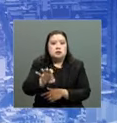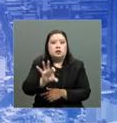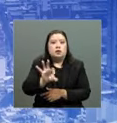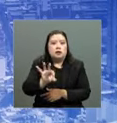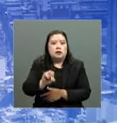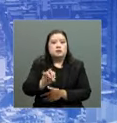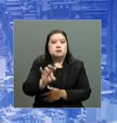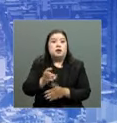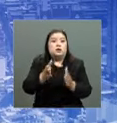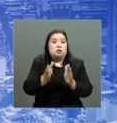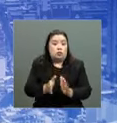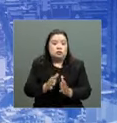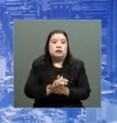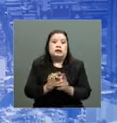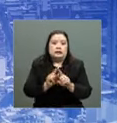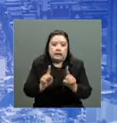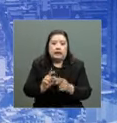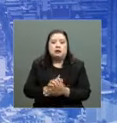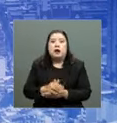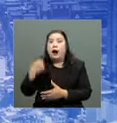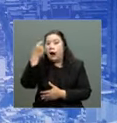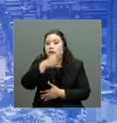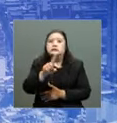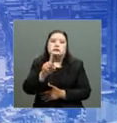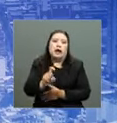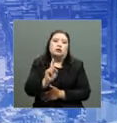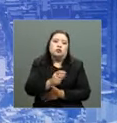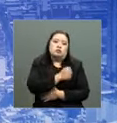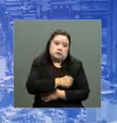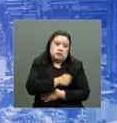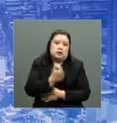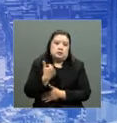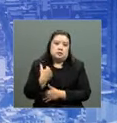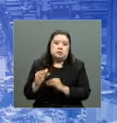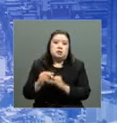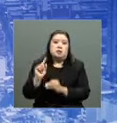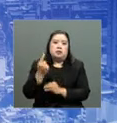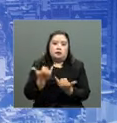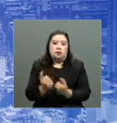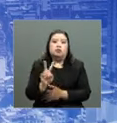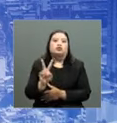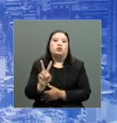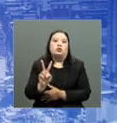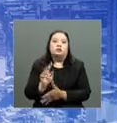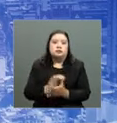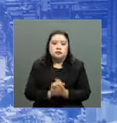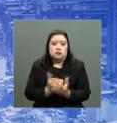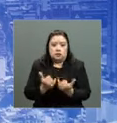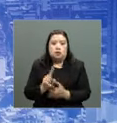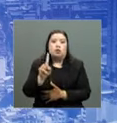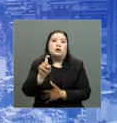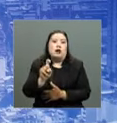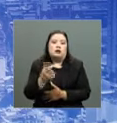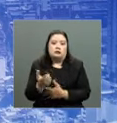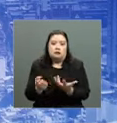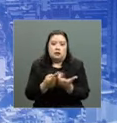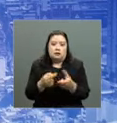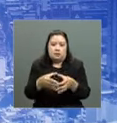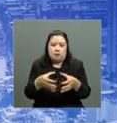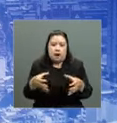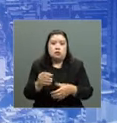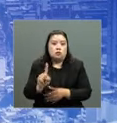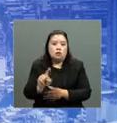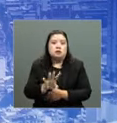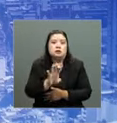1,497 คนและต้องเสียใจกับผู้ที่เสียชีวิตวันนี้มีผู้เสียชีวิตเพิ่มขึ้น2คนค่ะทำให้จำนวนผู้เสียชีวิตสะสมอยู่